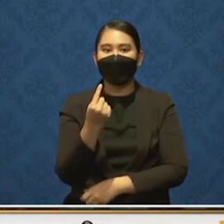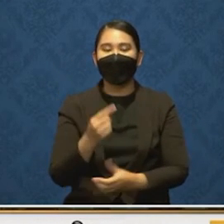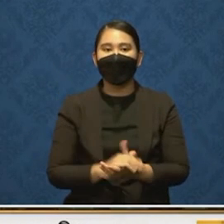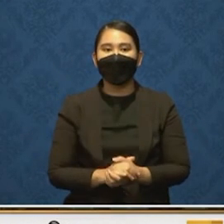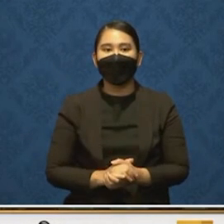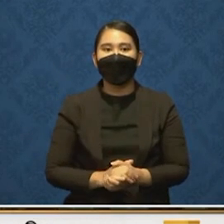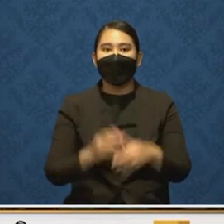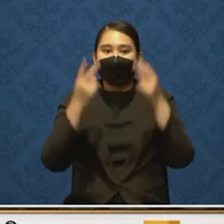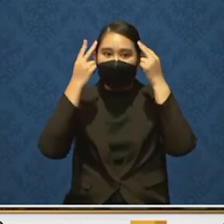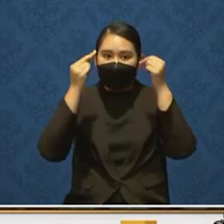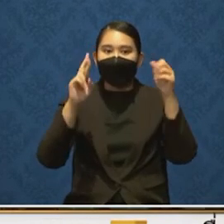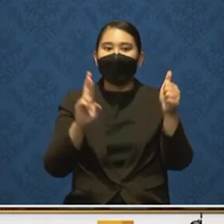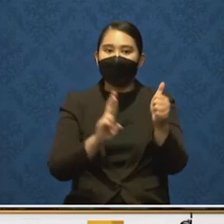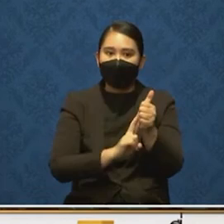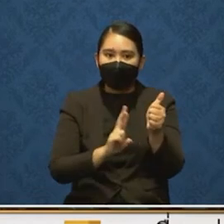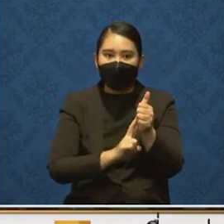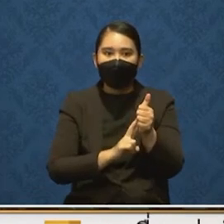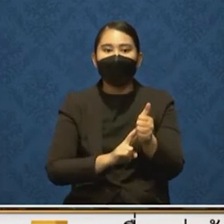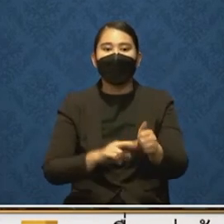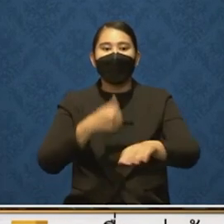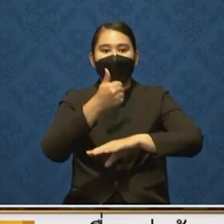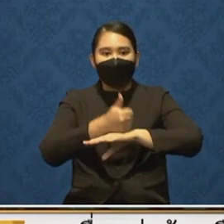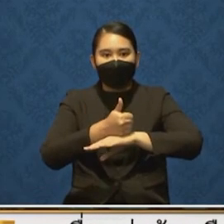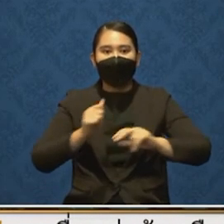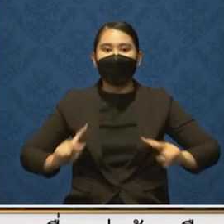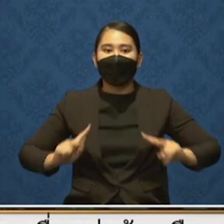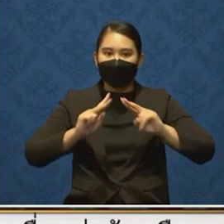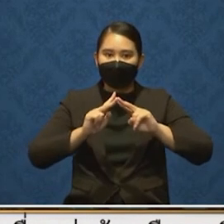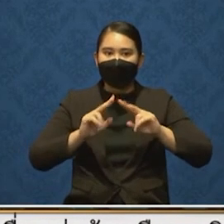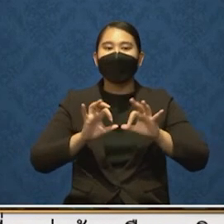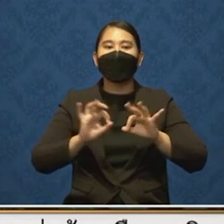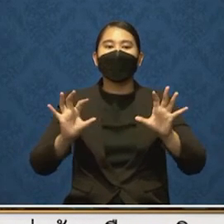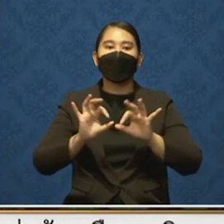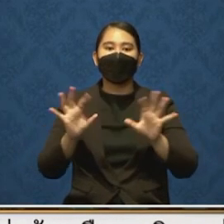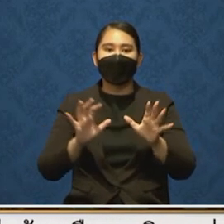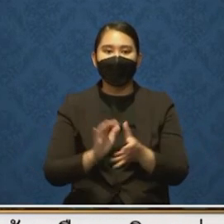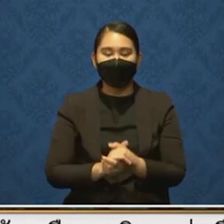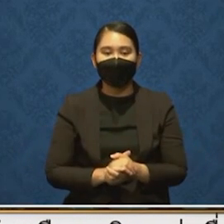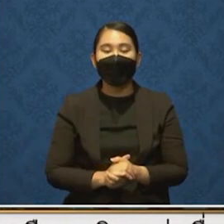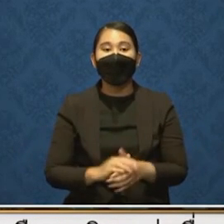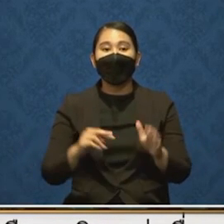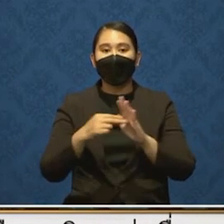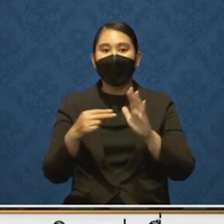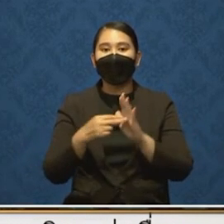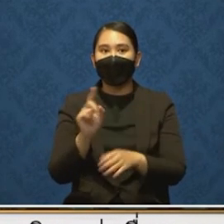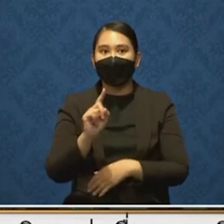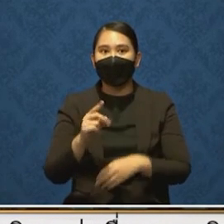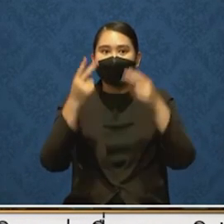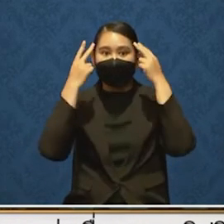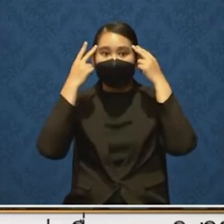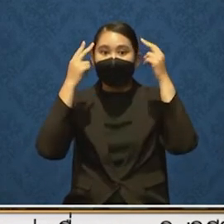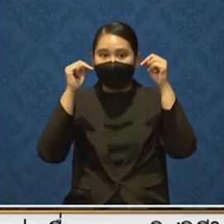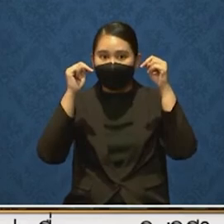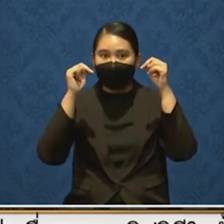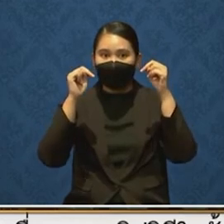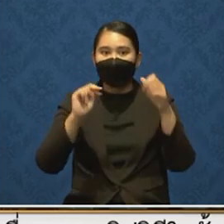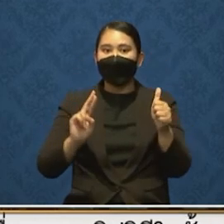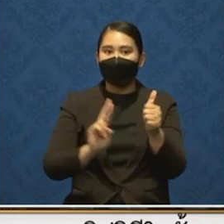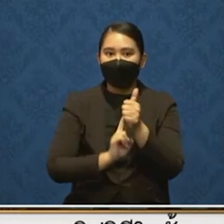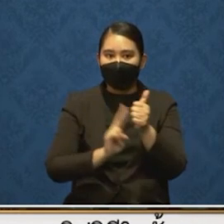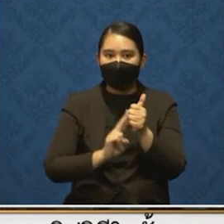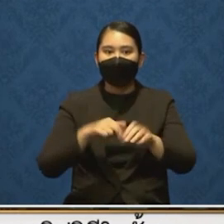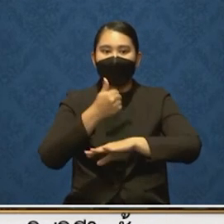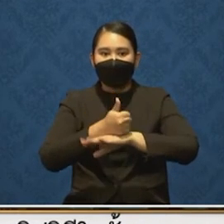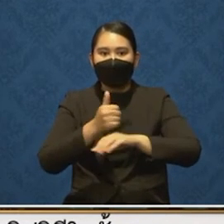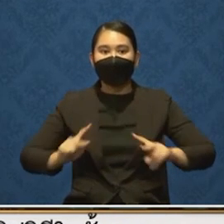ไม่รวมถงรองในยกตรไม่รวมถงรัฐมัตรีต่างแม่แสดงวารองในยกหรอมาต spielt ตๆ นะสามา